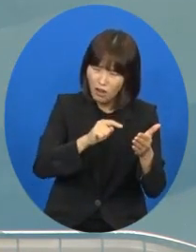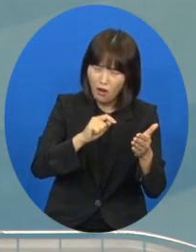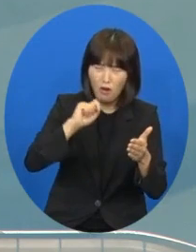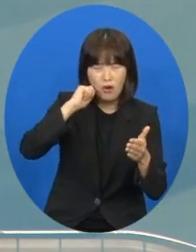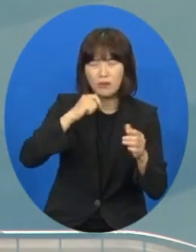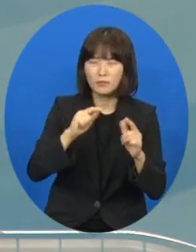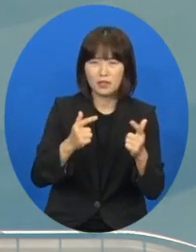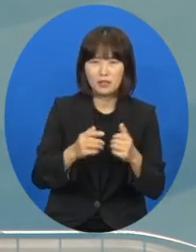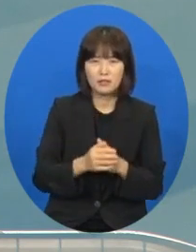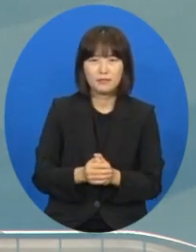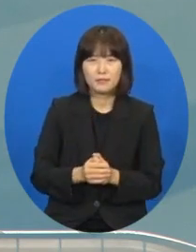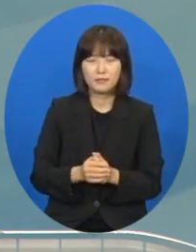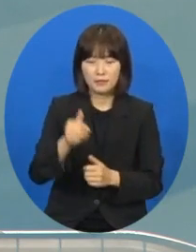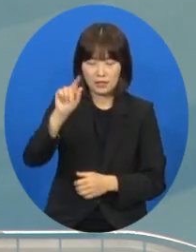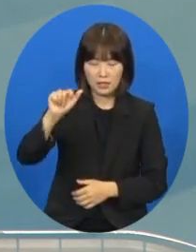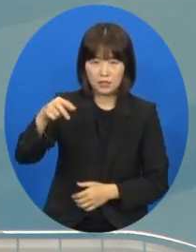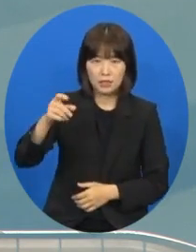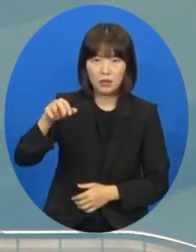한경직 목사님,